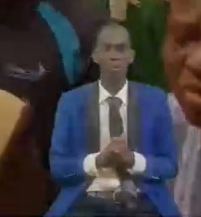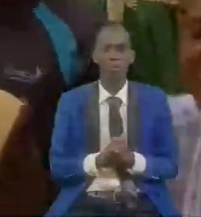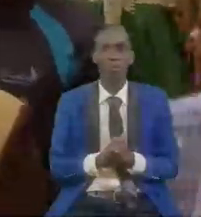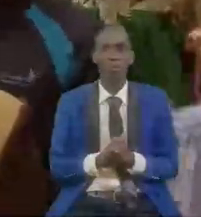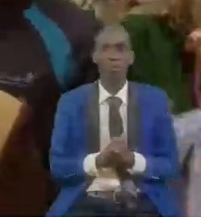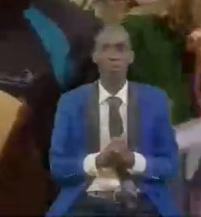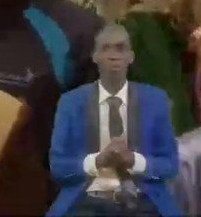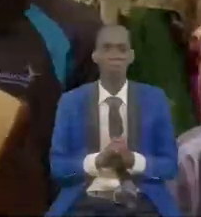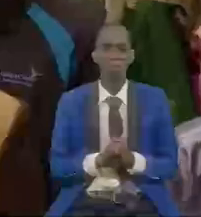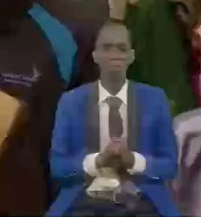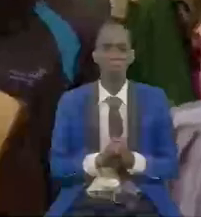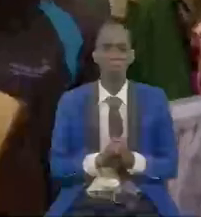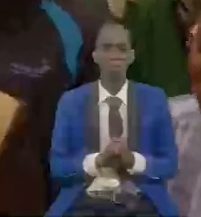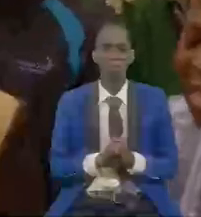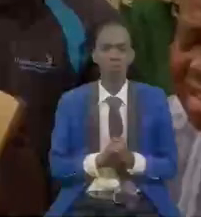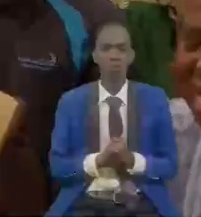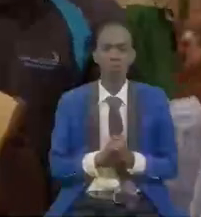Renoncez